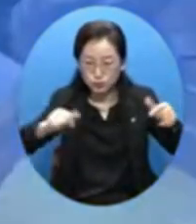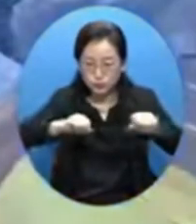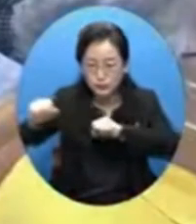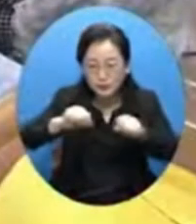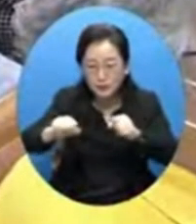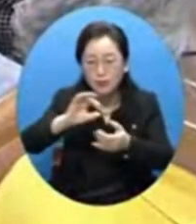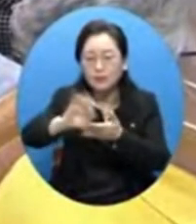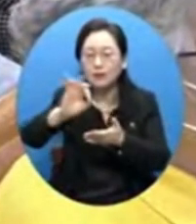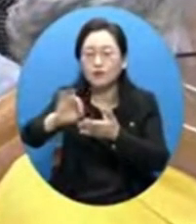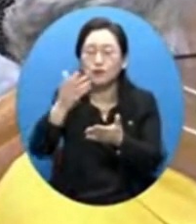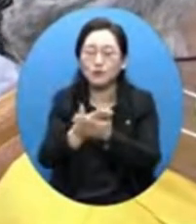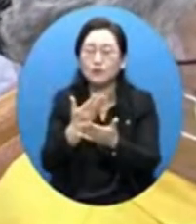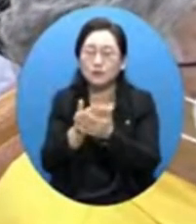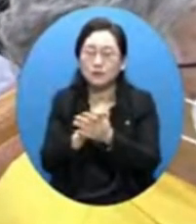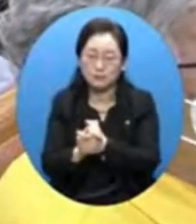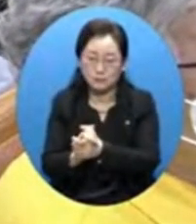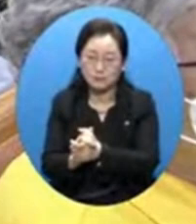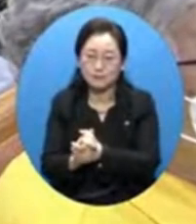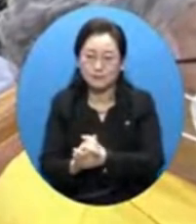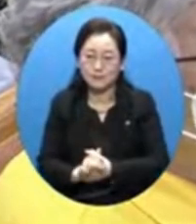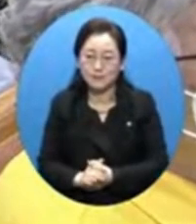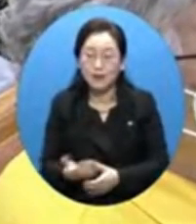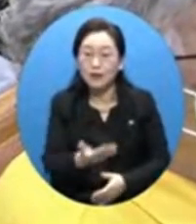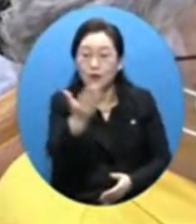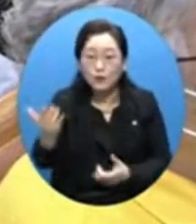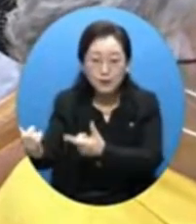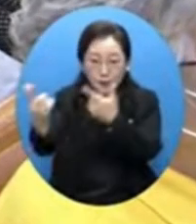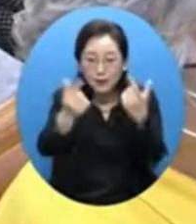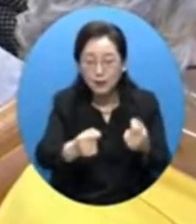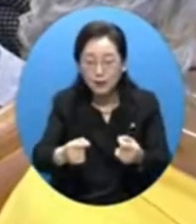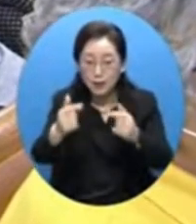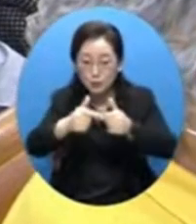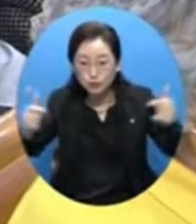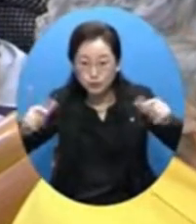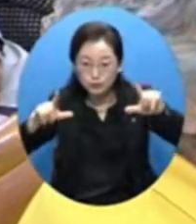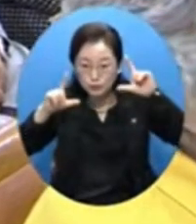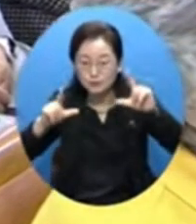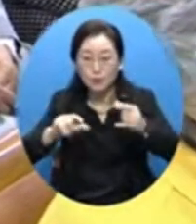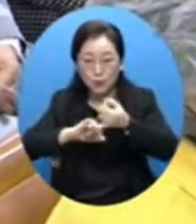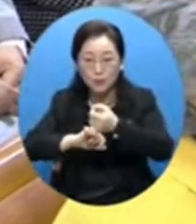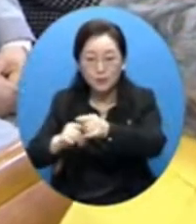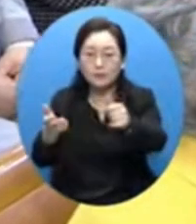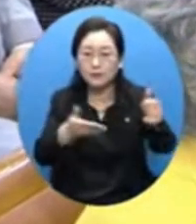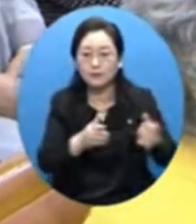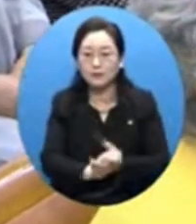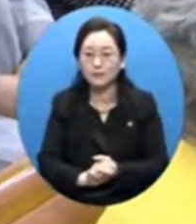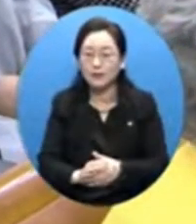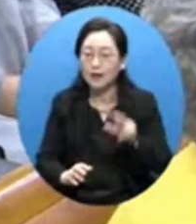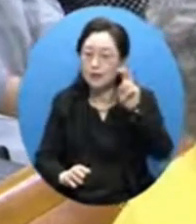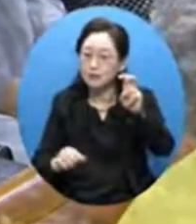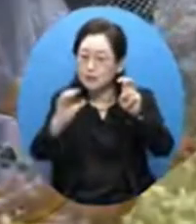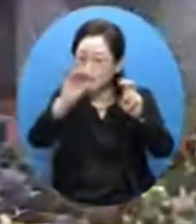하여 주시옵소서. 여러분 모두가 부흥의 주인공들이 다 되기를 바랍니다. 20세기